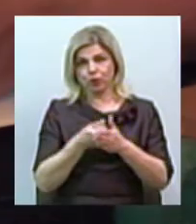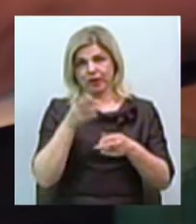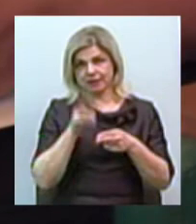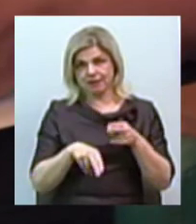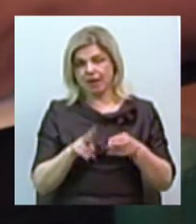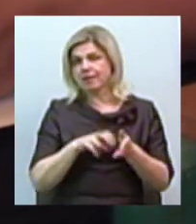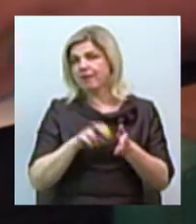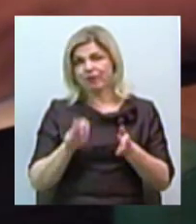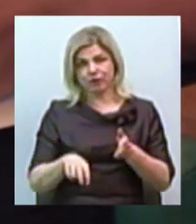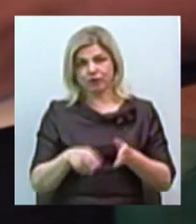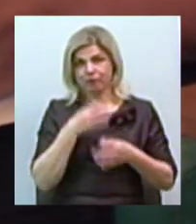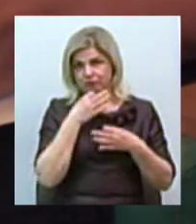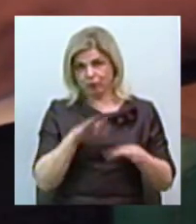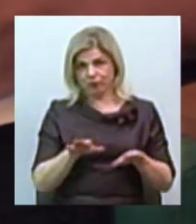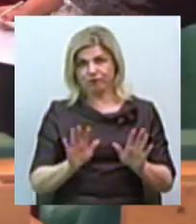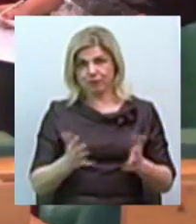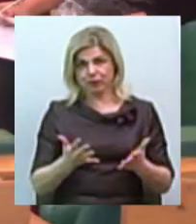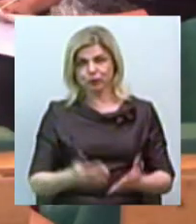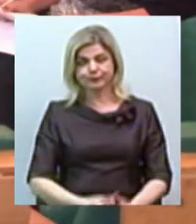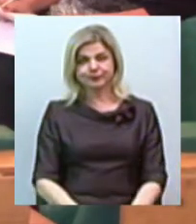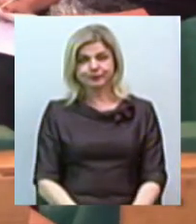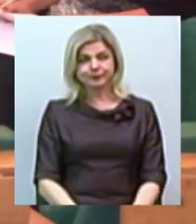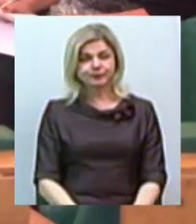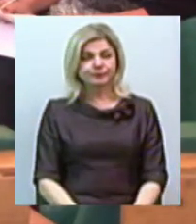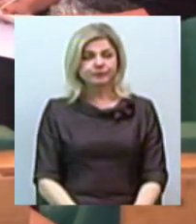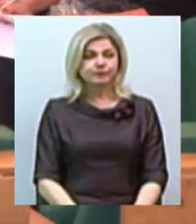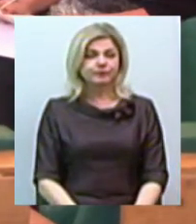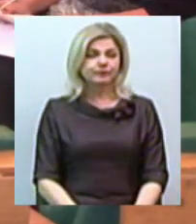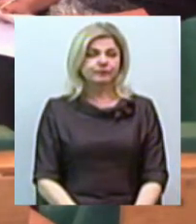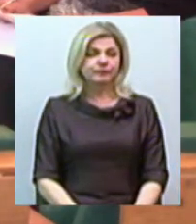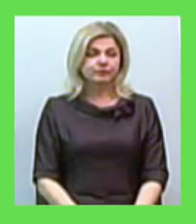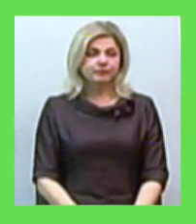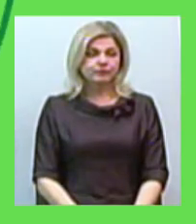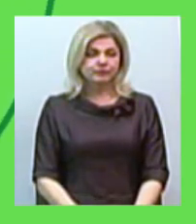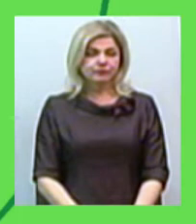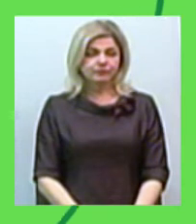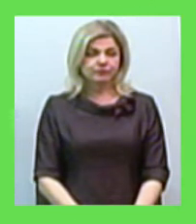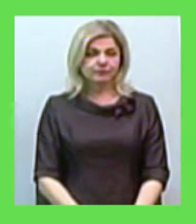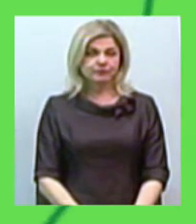випадку. Катерина Лисюк, Анета Рашевська, Василь Філімон. Тема дня.